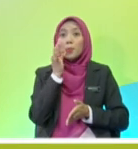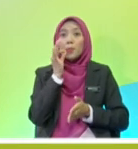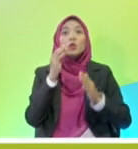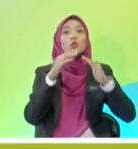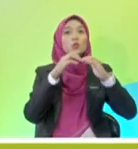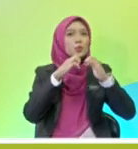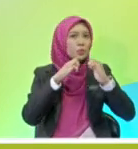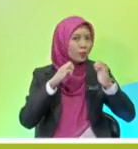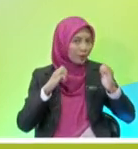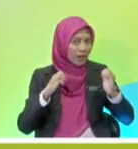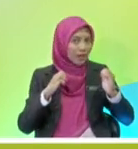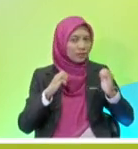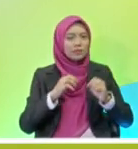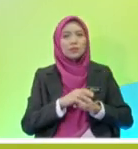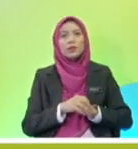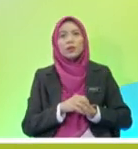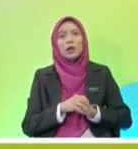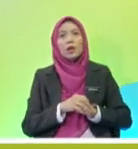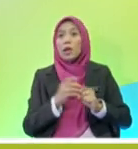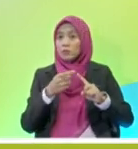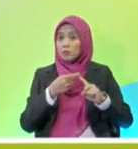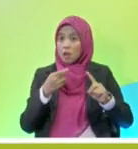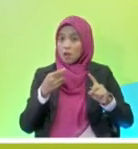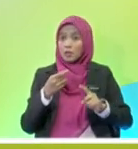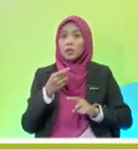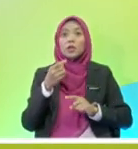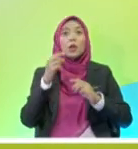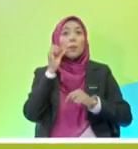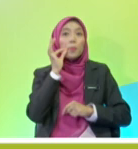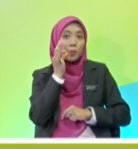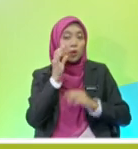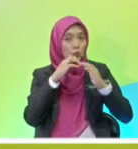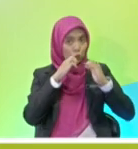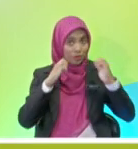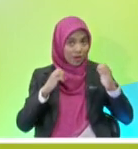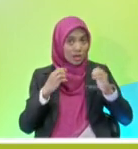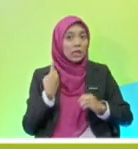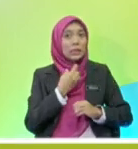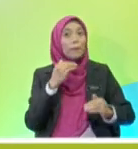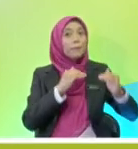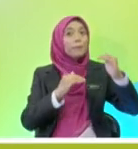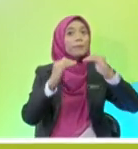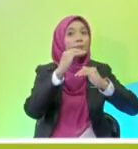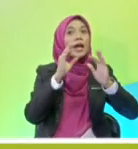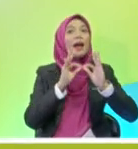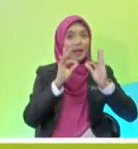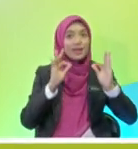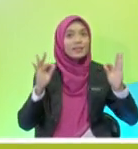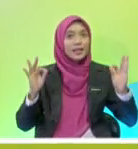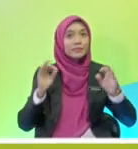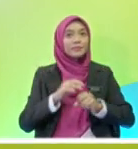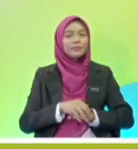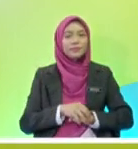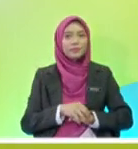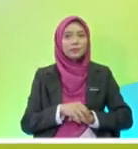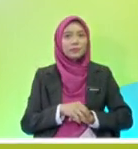Jadi daripada buah durian nih kita akan bingung Ayah daripada buah durian ini sebelum itu saya